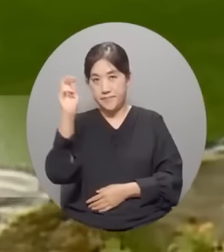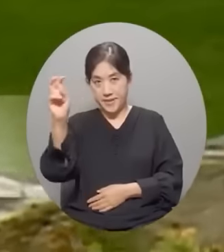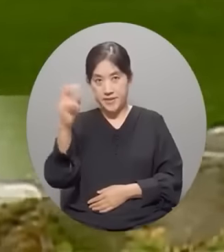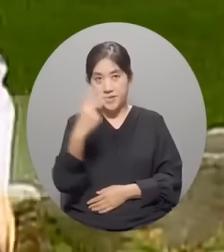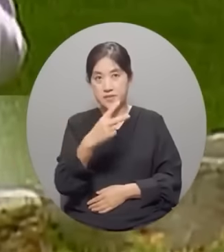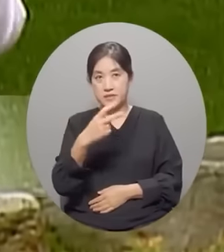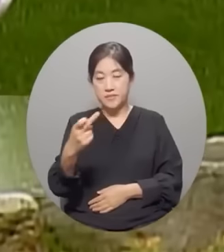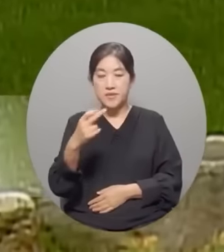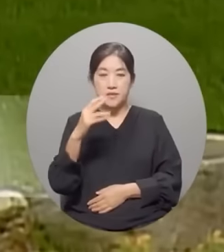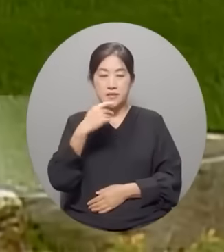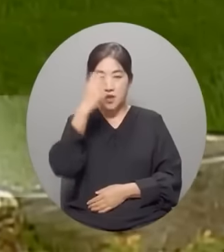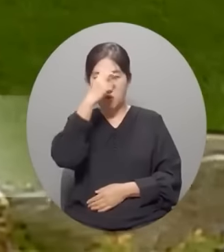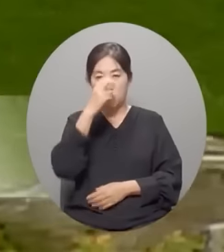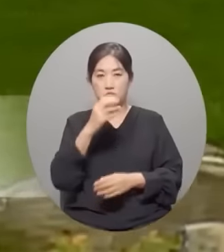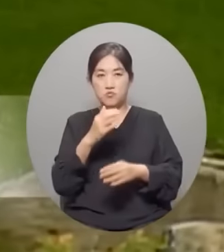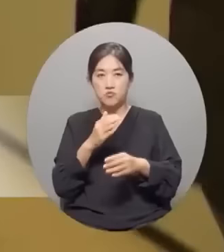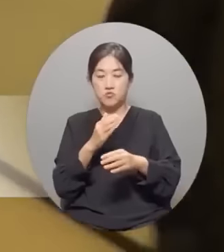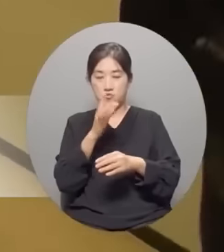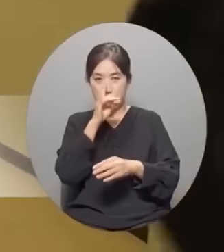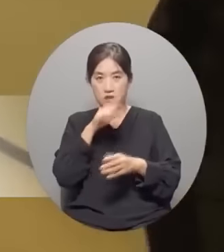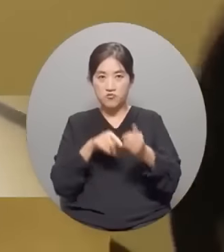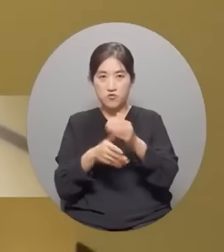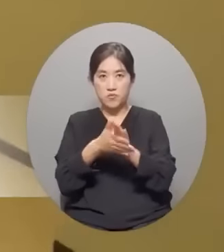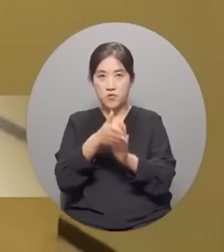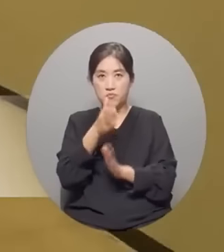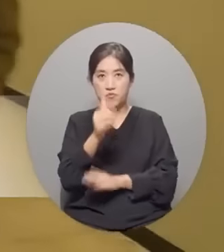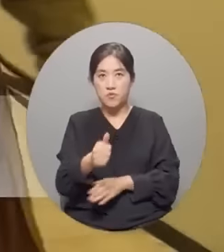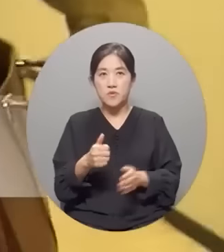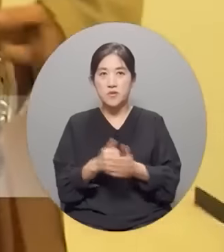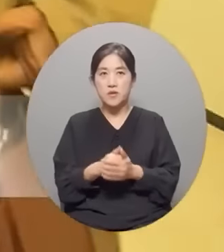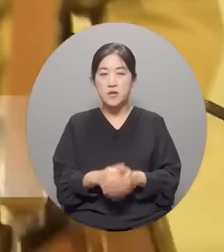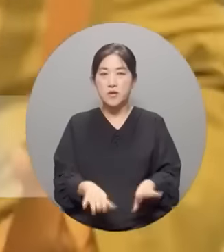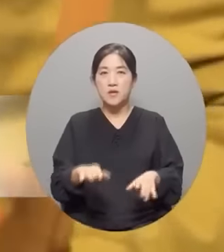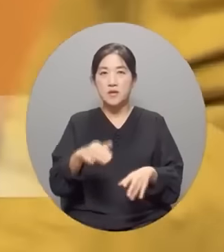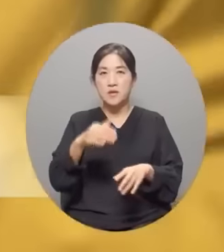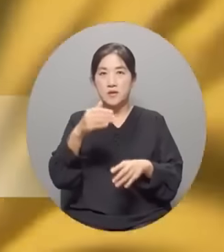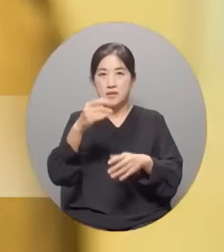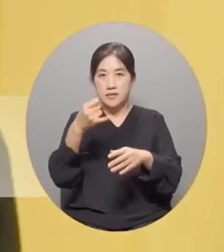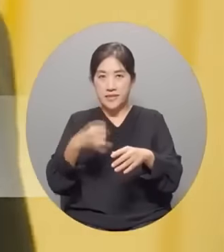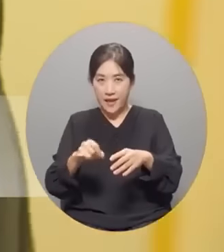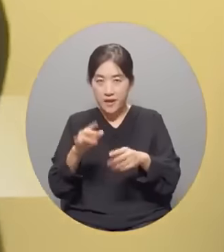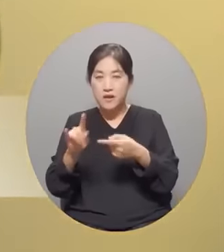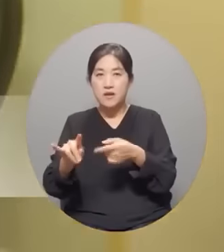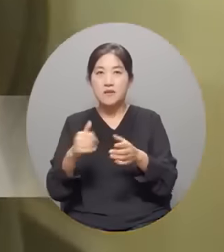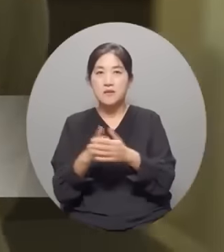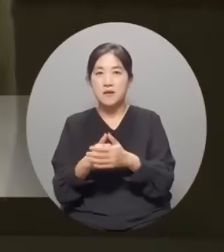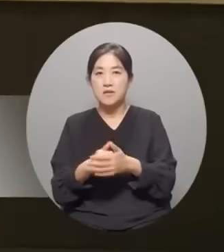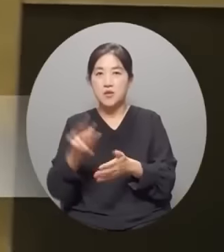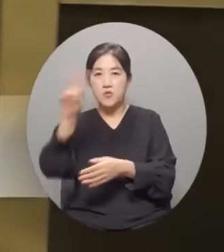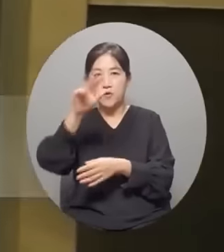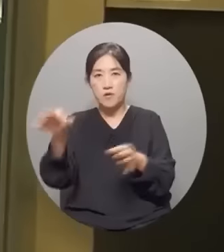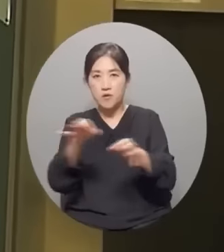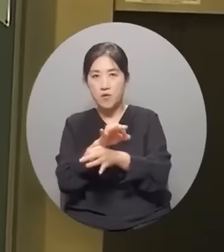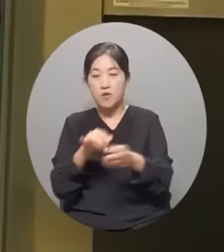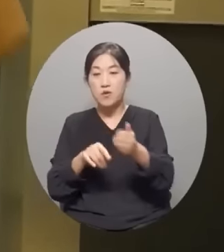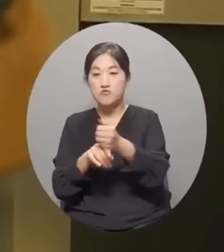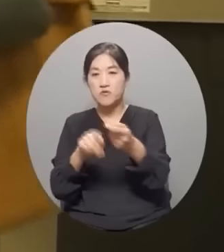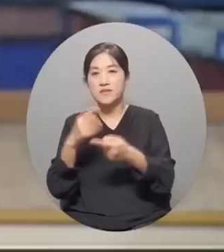2012년 대검 중수부가 노전 대통령 딸 외국환거래법 위반 혐의를 수사할 당시 윤 대통령이